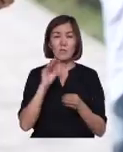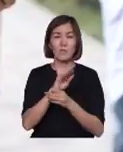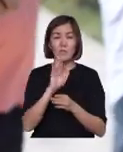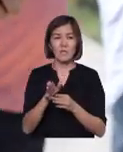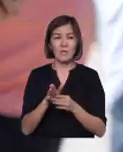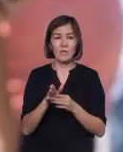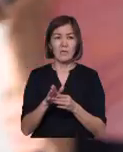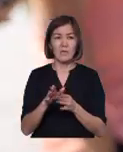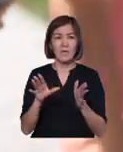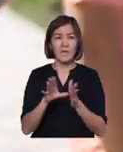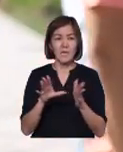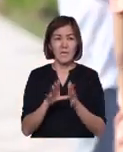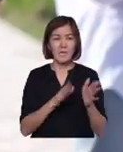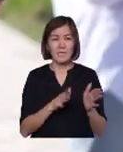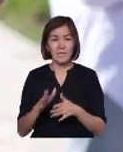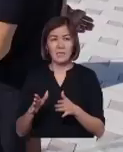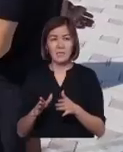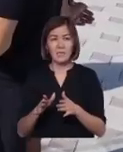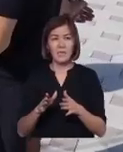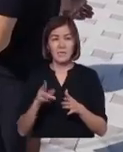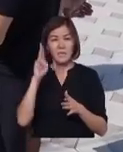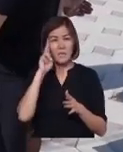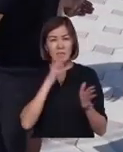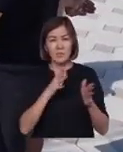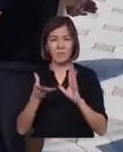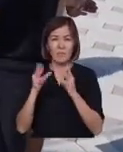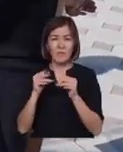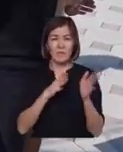өзге электр желілері, кәріз жүйесін реттеуге де көңіл бөлінеді.